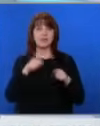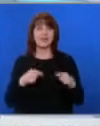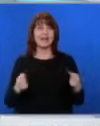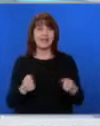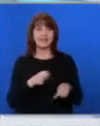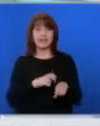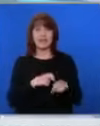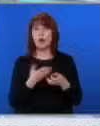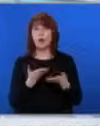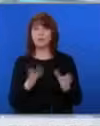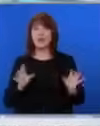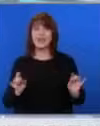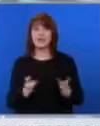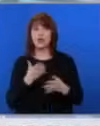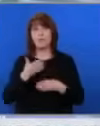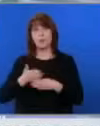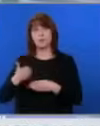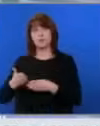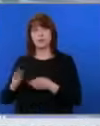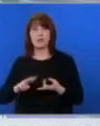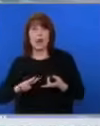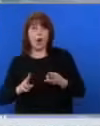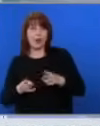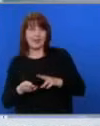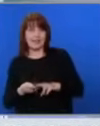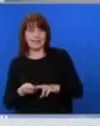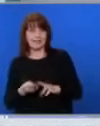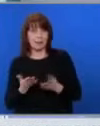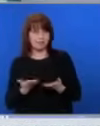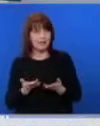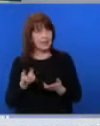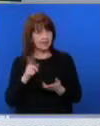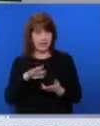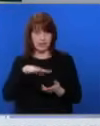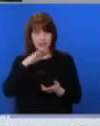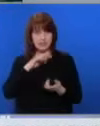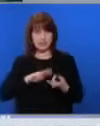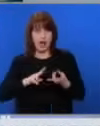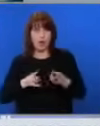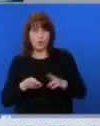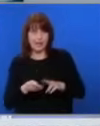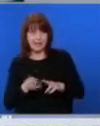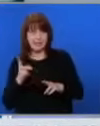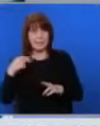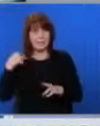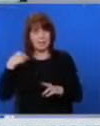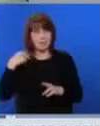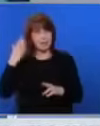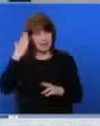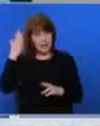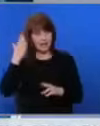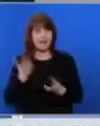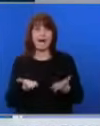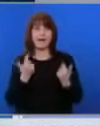действие Денков отвори и началото на процедурата по ротацията. Дали ще се стигне до ротация на премиерите обаче е рано да се